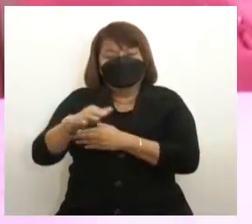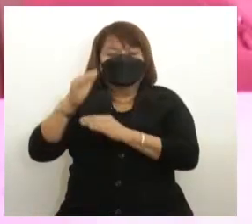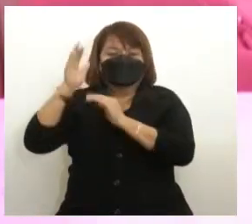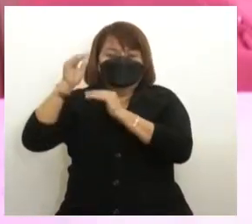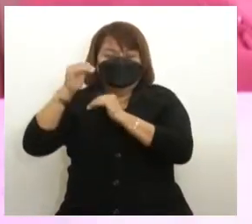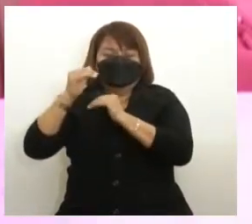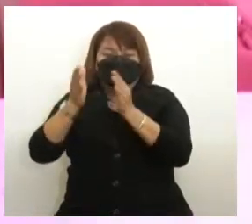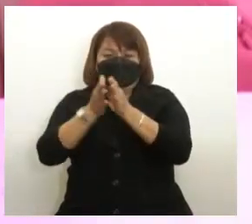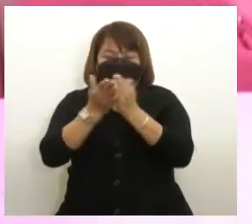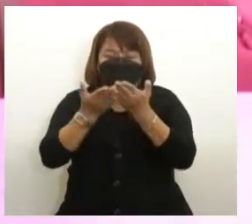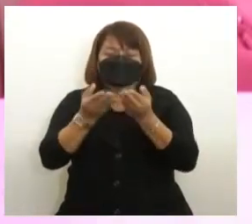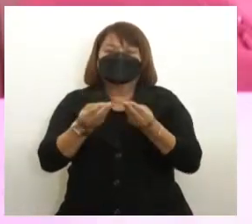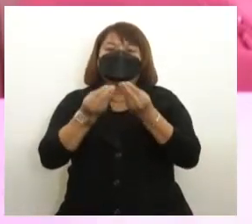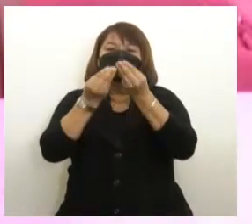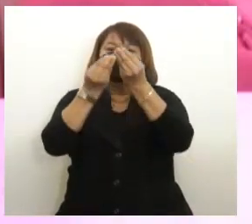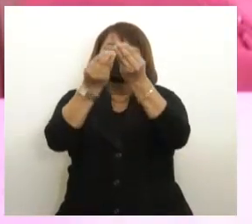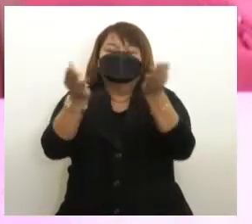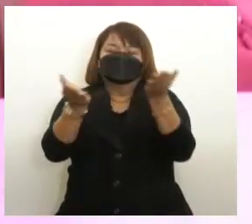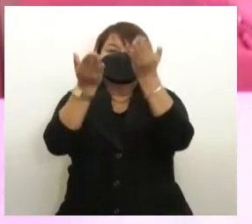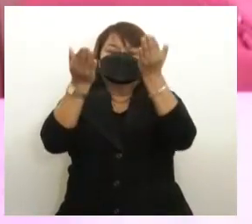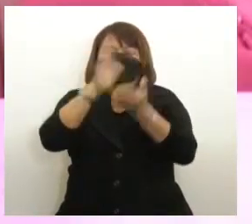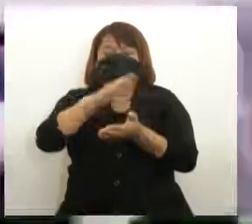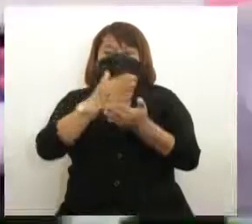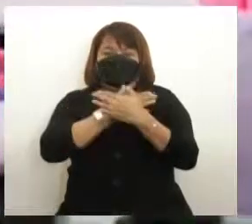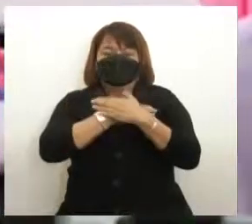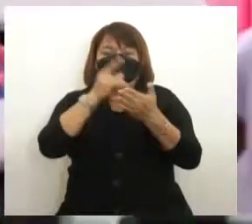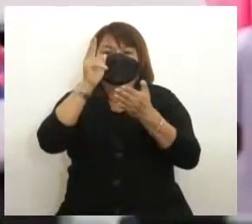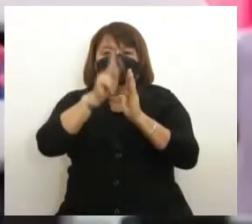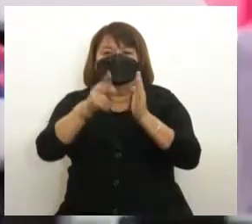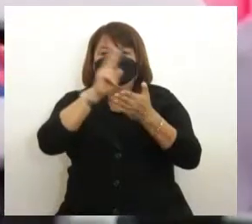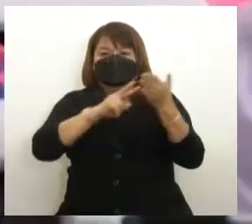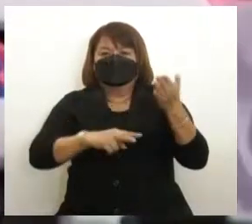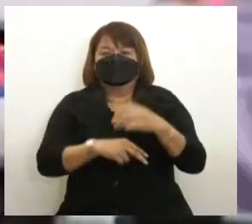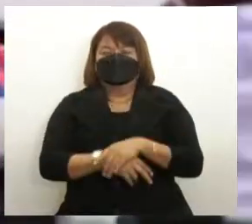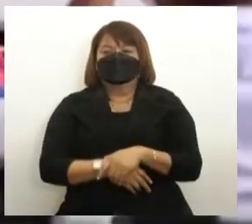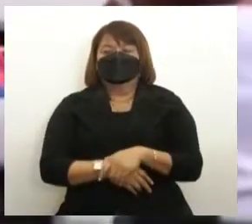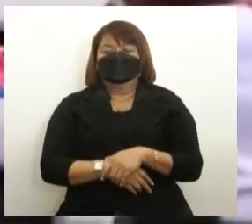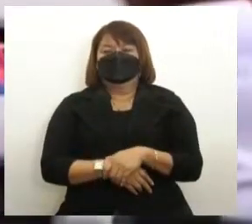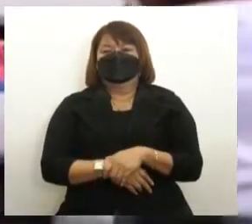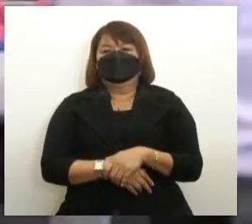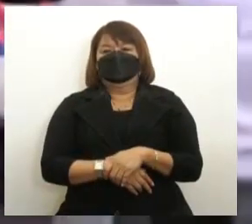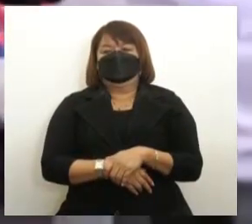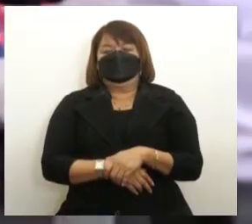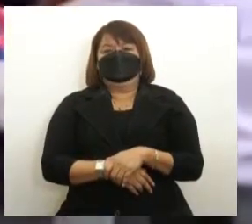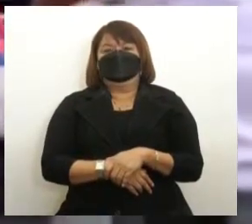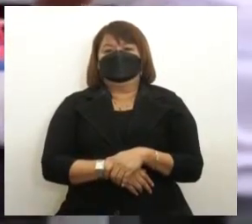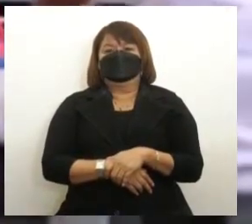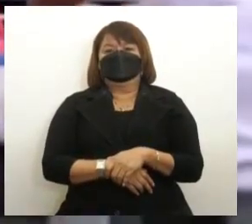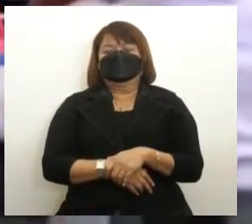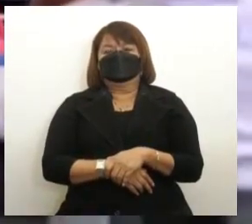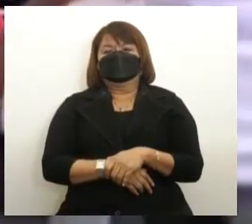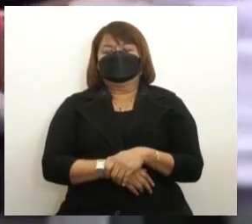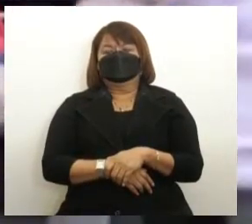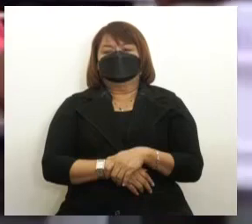นหนังสือที่ส่งเสริมให้นักเรียนนี้มีนิสัยรักการอ่านค่ะ ต้องปรบมือให้พี่นายอ่านเลยค่ะ